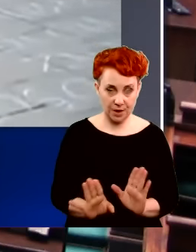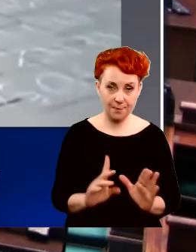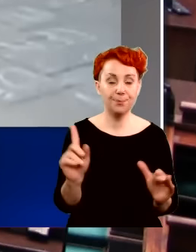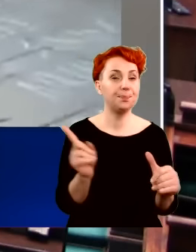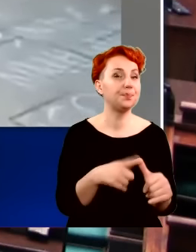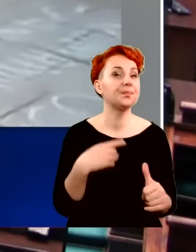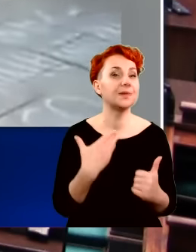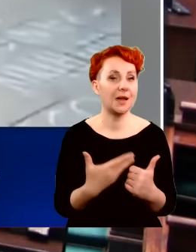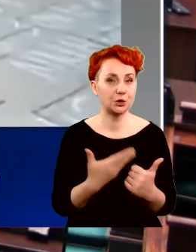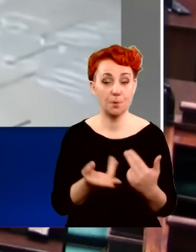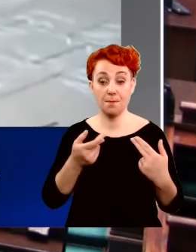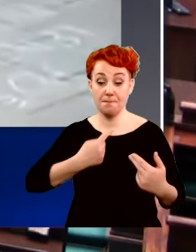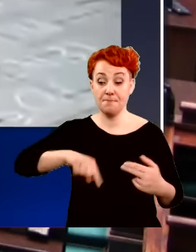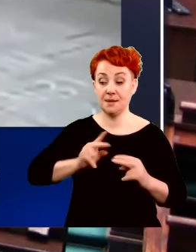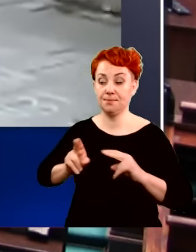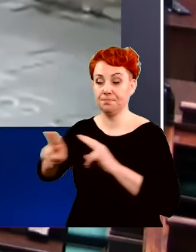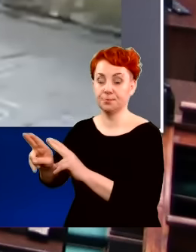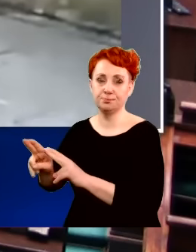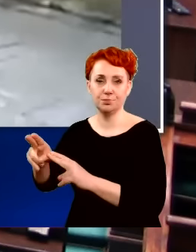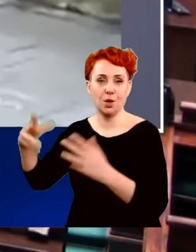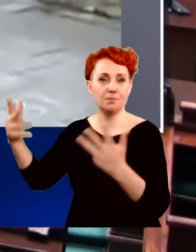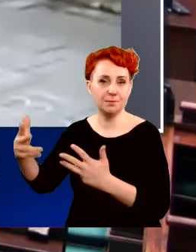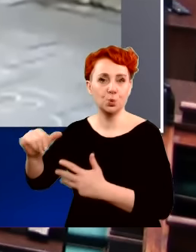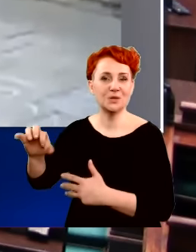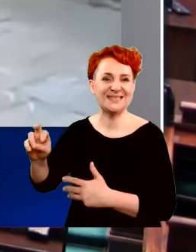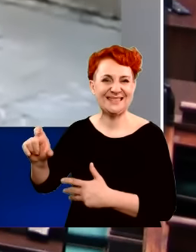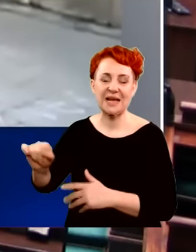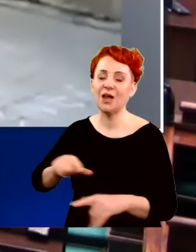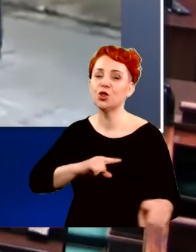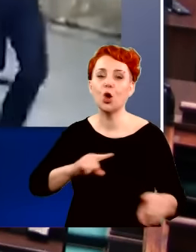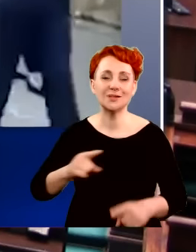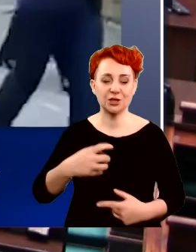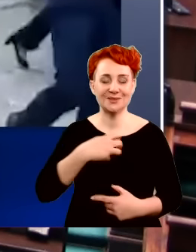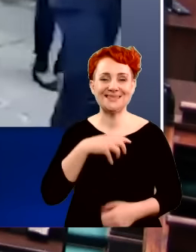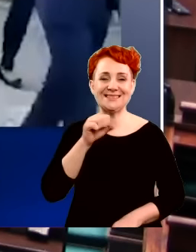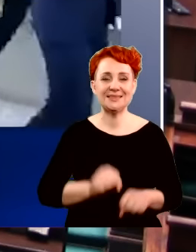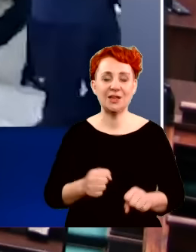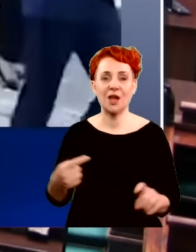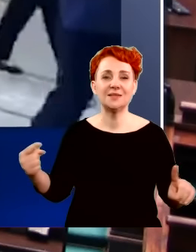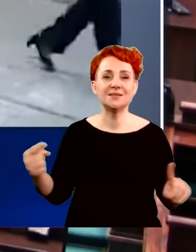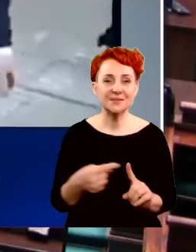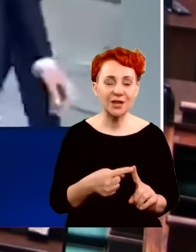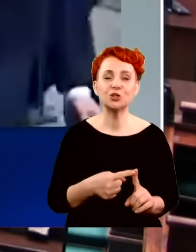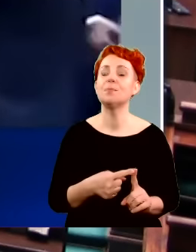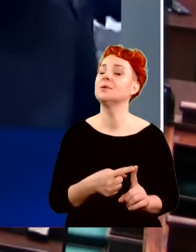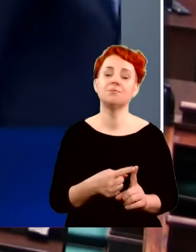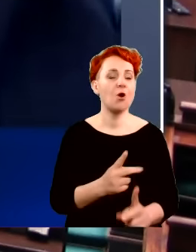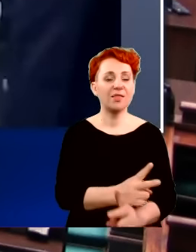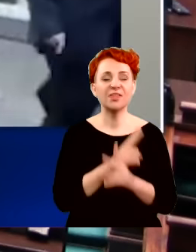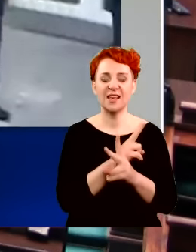przynależność do jji oznacza iż taki Sędzia ma na celu to aby władza sądownicza była niezależna od